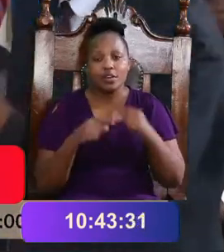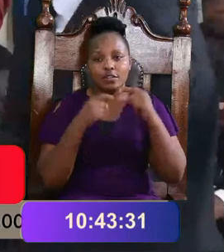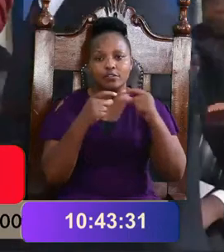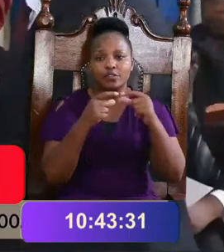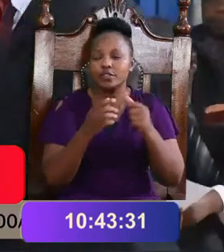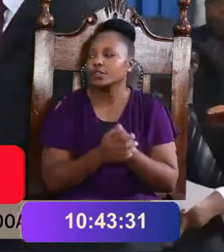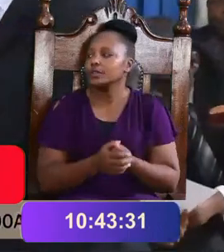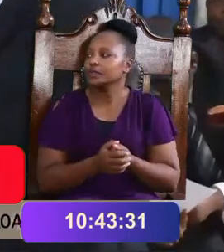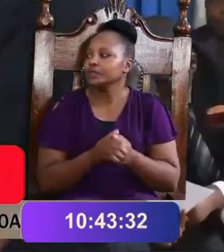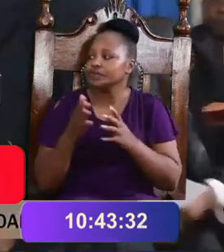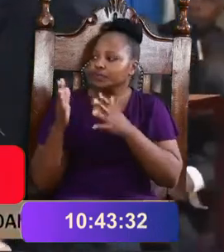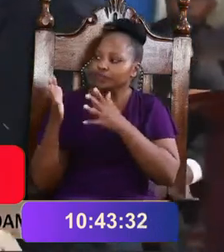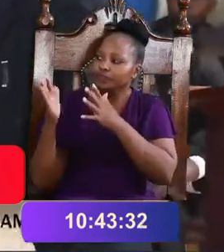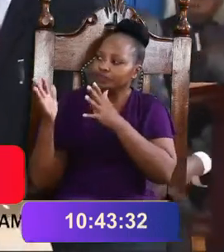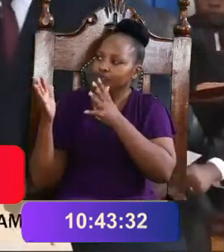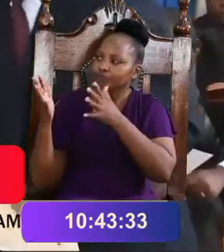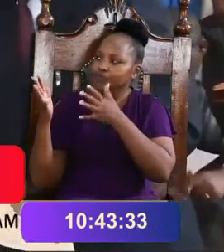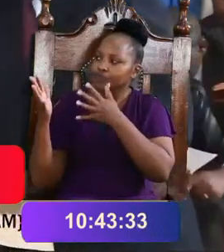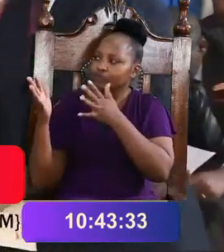awabariki.